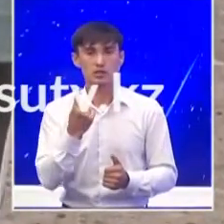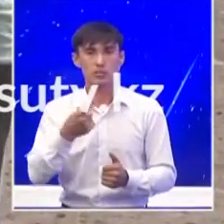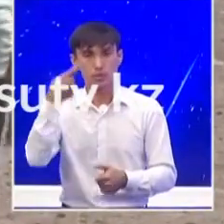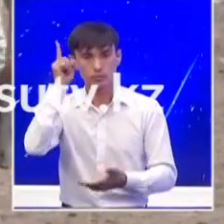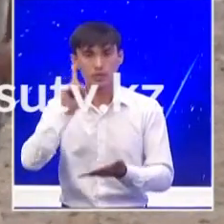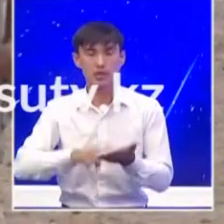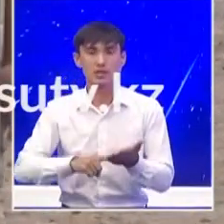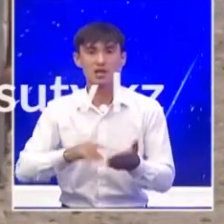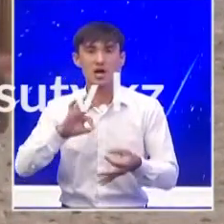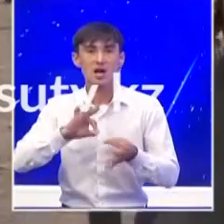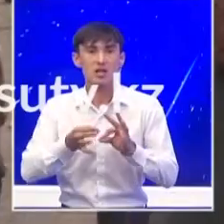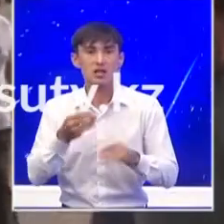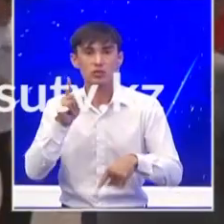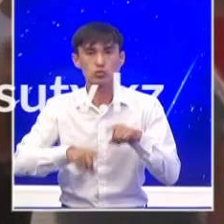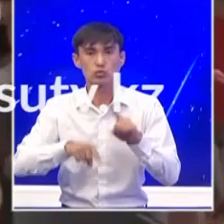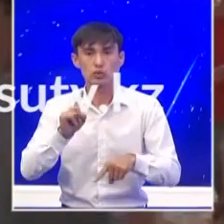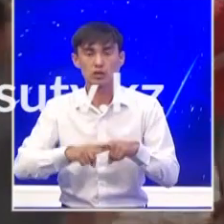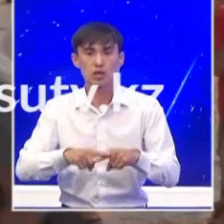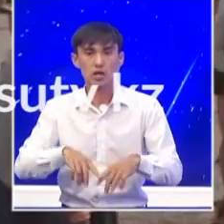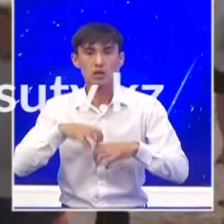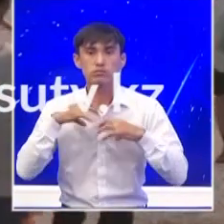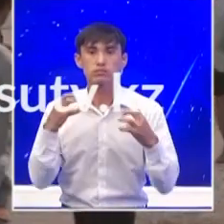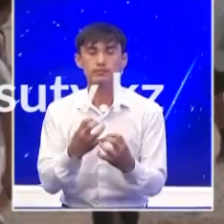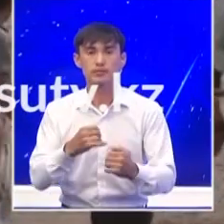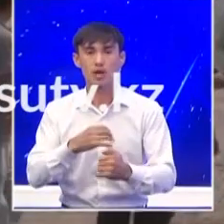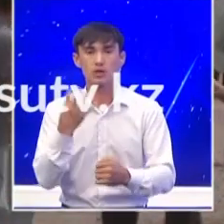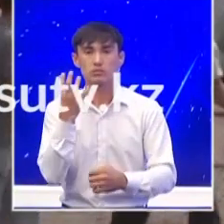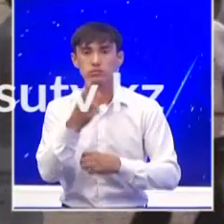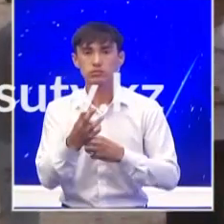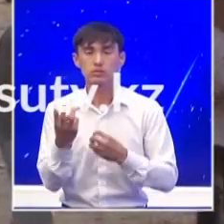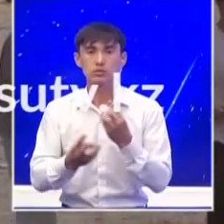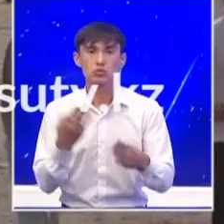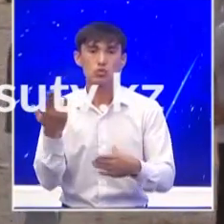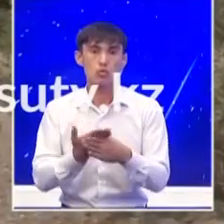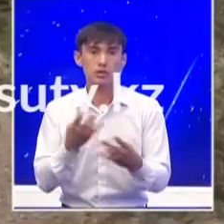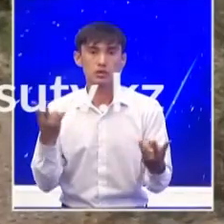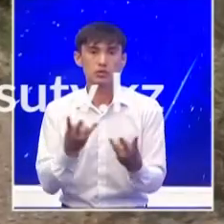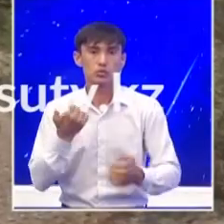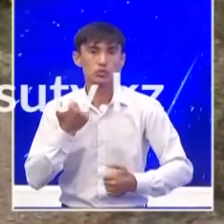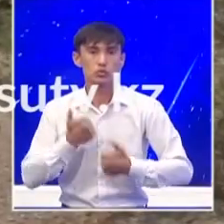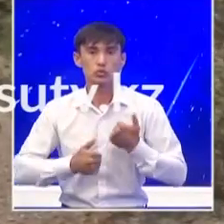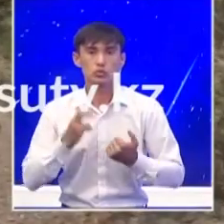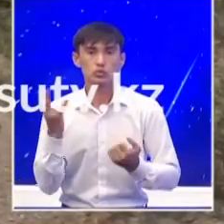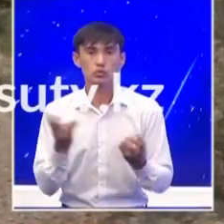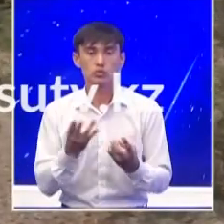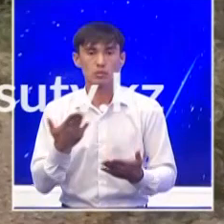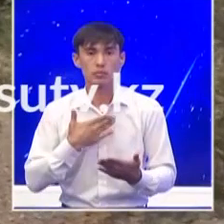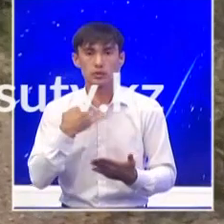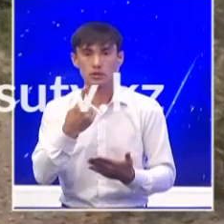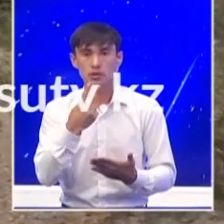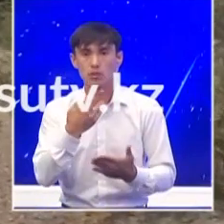қиналған бауырға барымызды аямай жүректегі ізгілік отын лаулатқанымыз абзал. Егіске келгенде сен биде мен қара